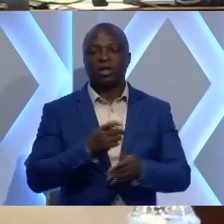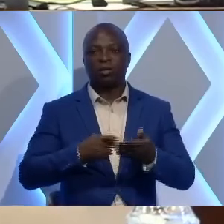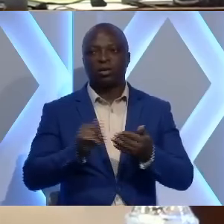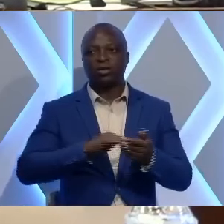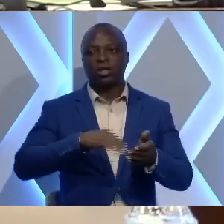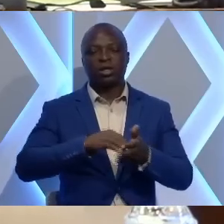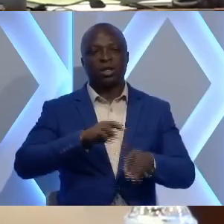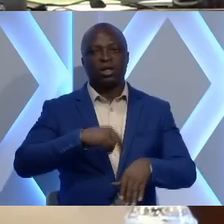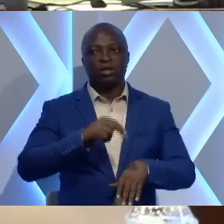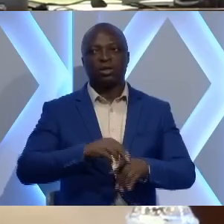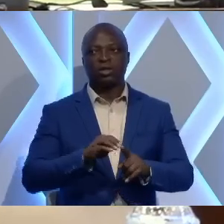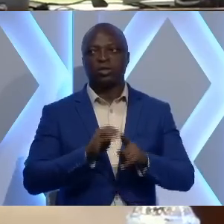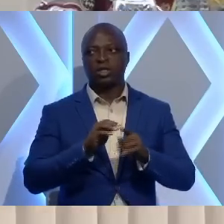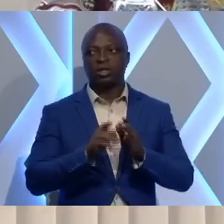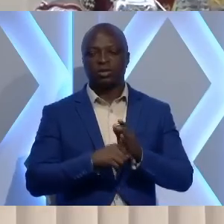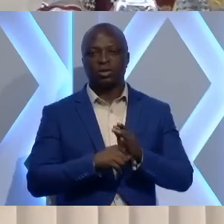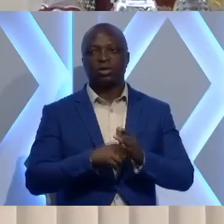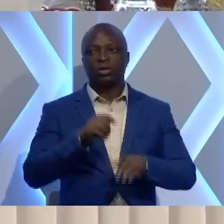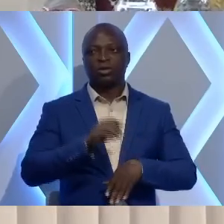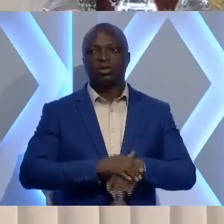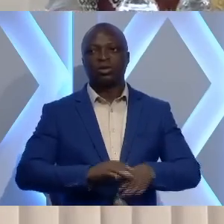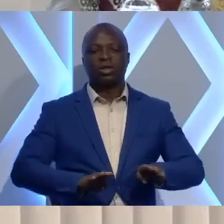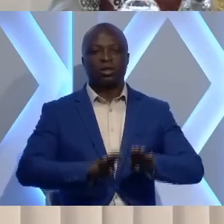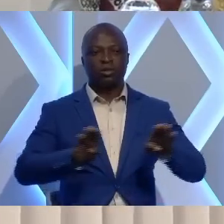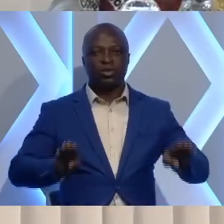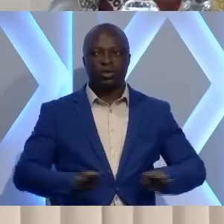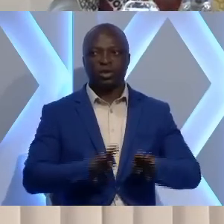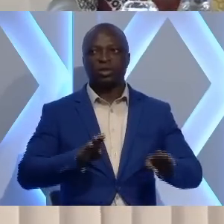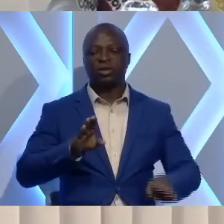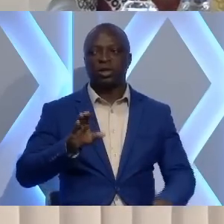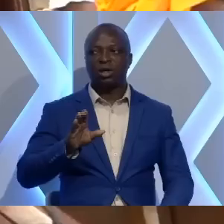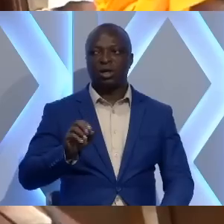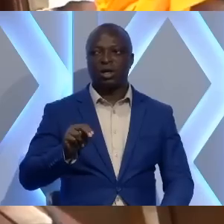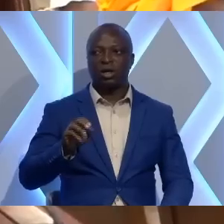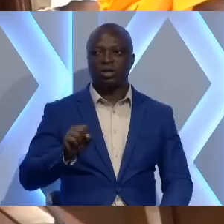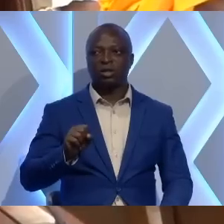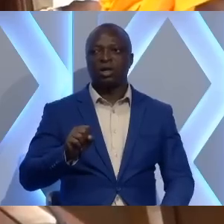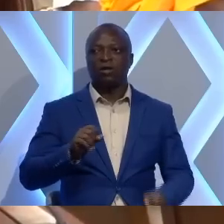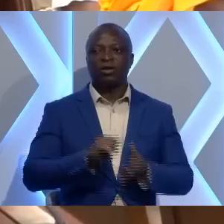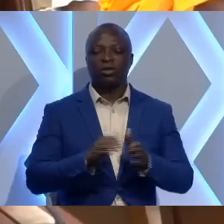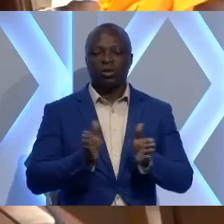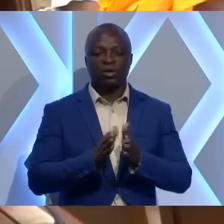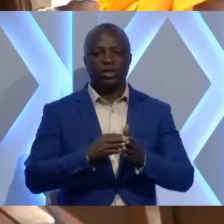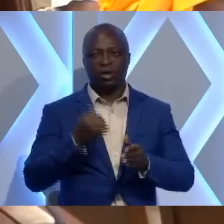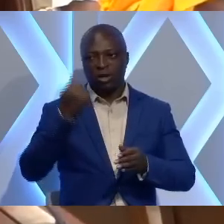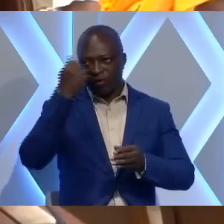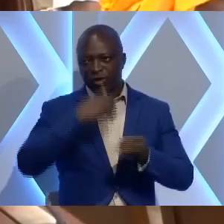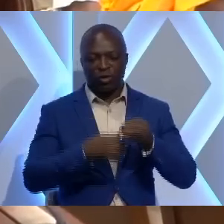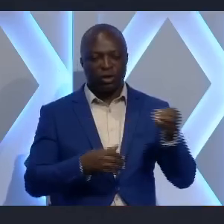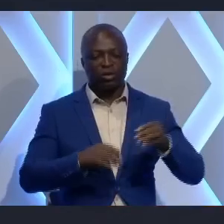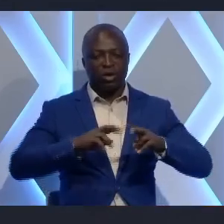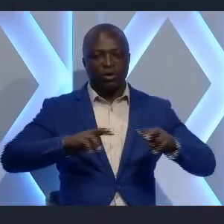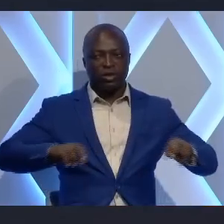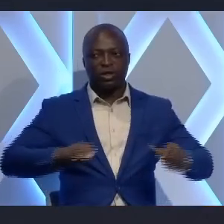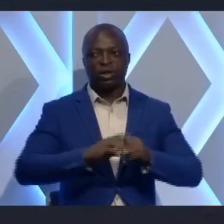Centre national de spécialisation sur les bio-agresseurs CNS, initié par le Conseil ouest-africain pour la recherche